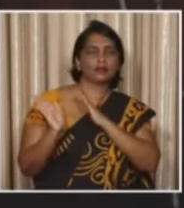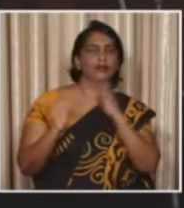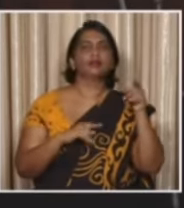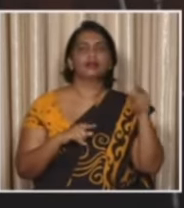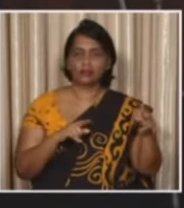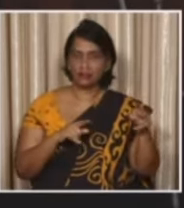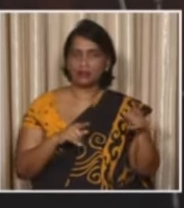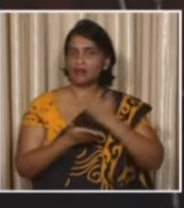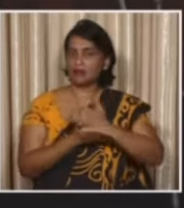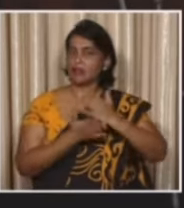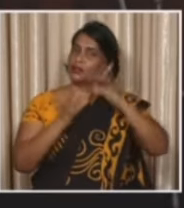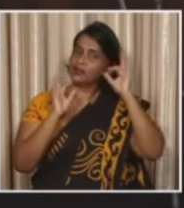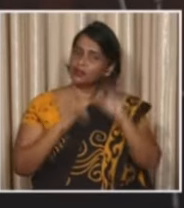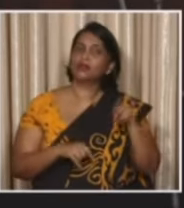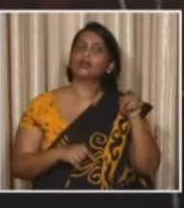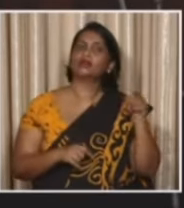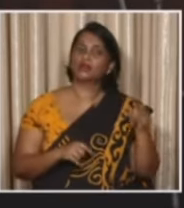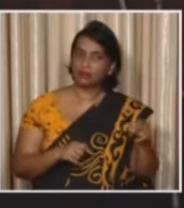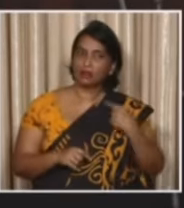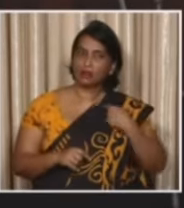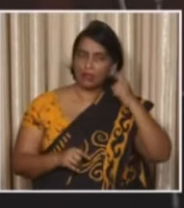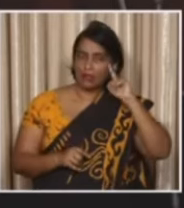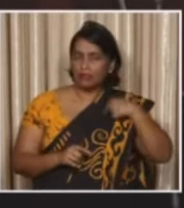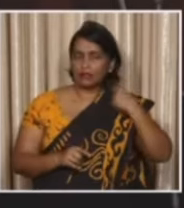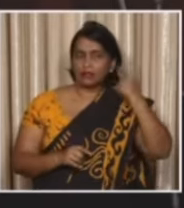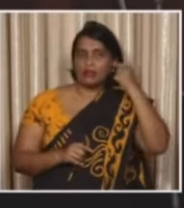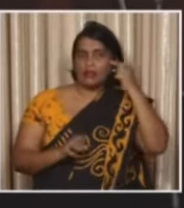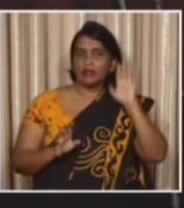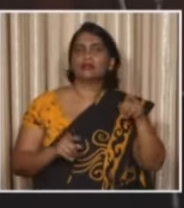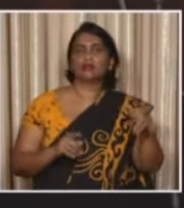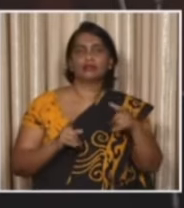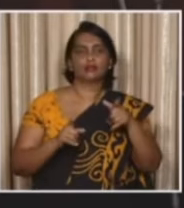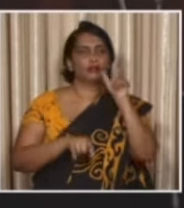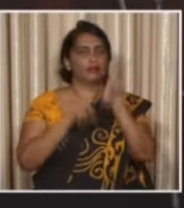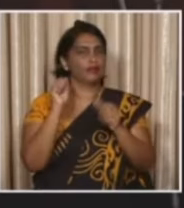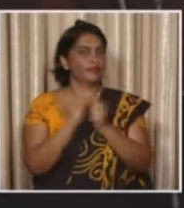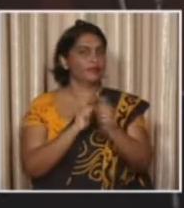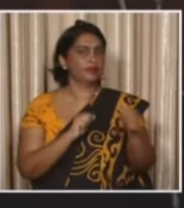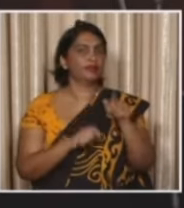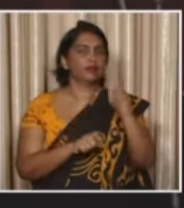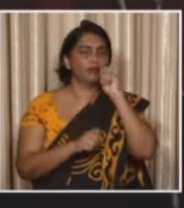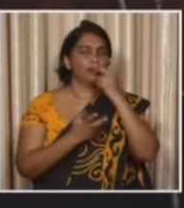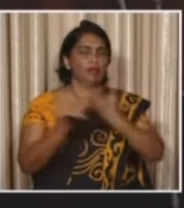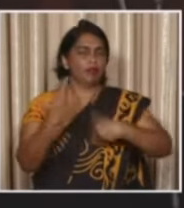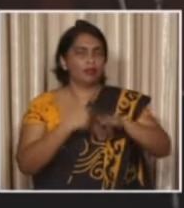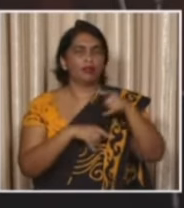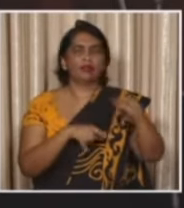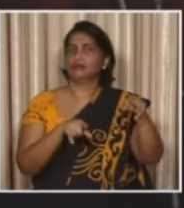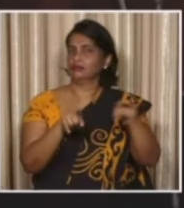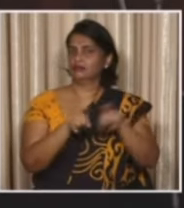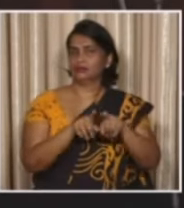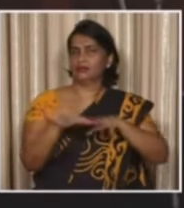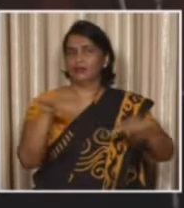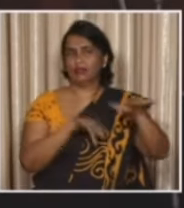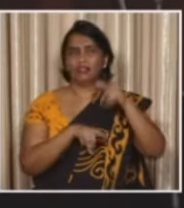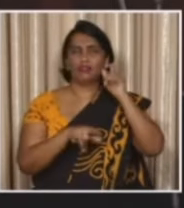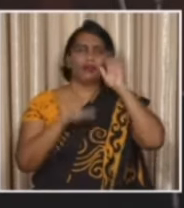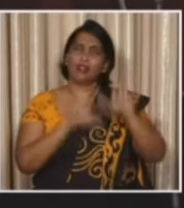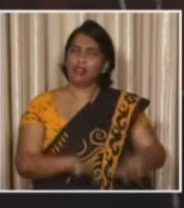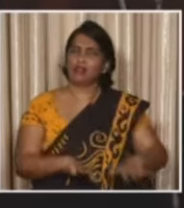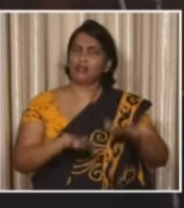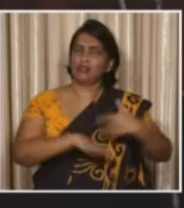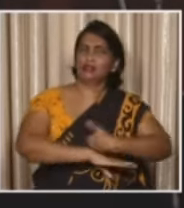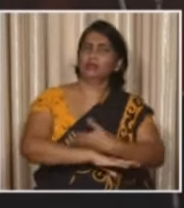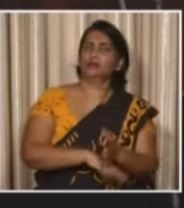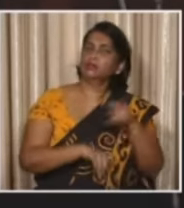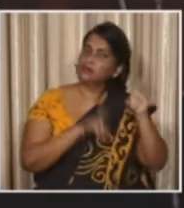කිසිදු බාධාවක් නැතුව මේගොල්ලෝ මේ හිතලු තියාගෙන මේ මේ කාලට මේක කරනවා කියලා අර මිනිස්සු රස්තියාදු කරන එකෙන් වෙන්නේ ඒ මිනිස්සු රස්තියාදු වෙනවා. ඒ